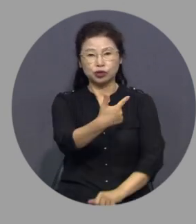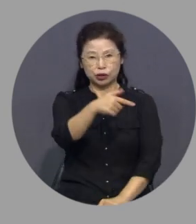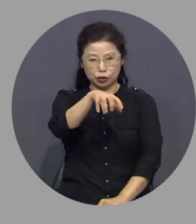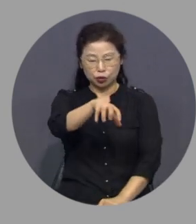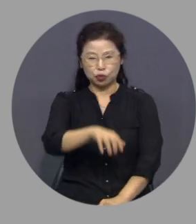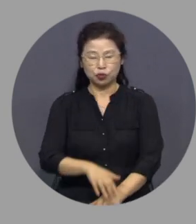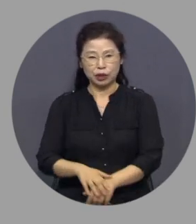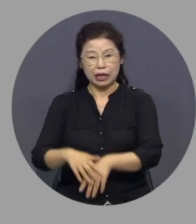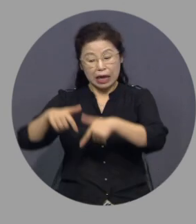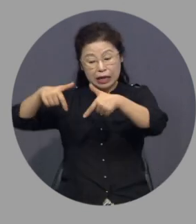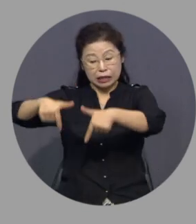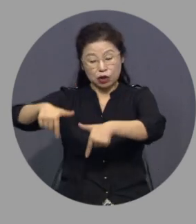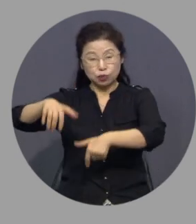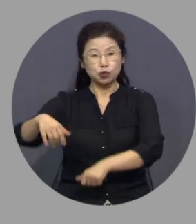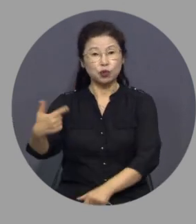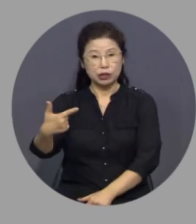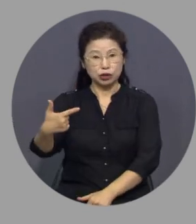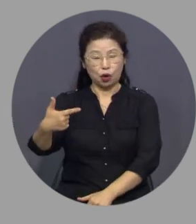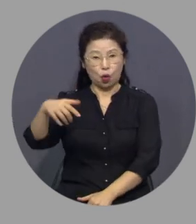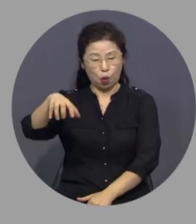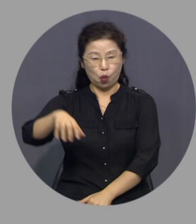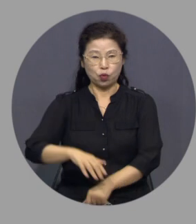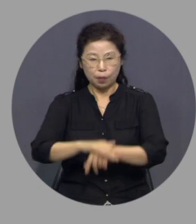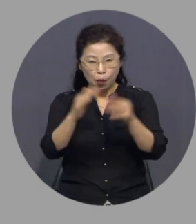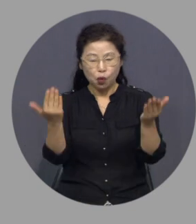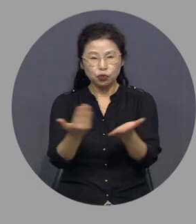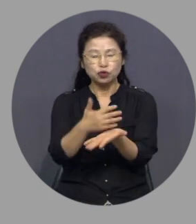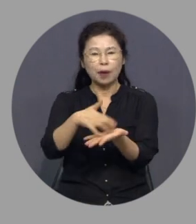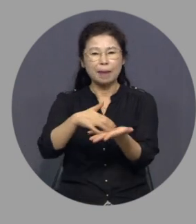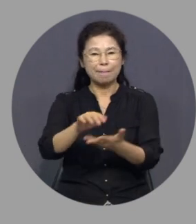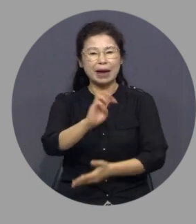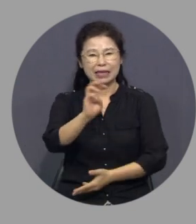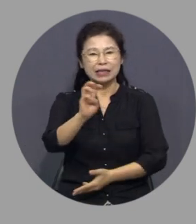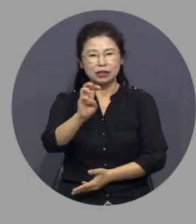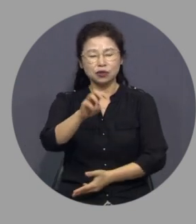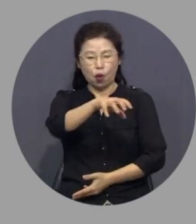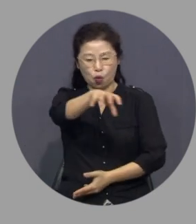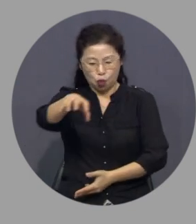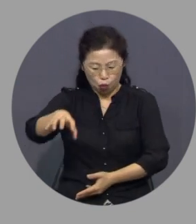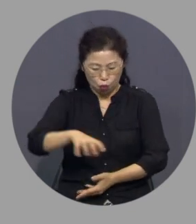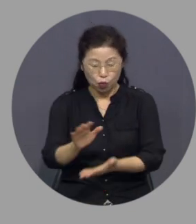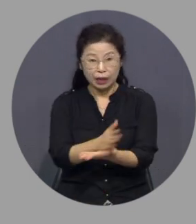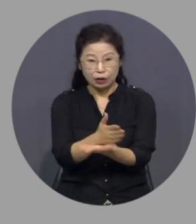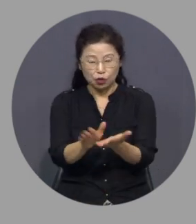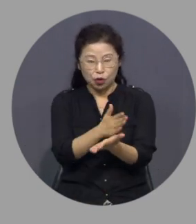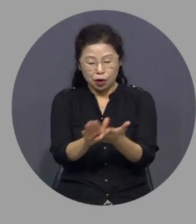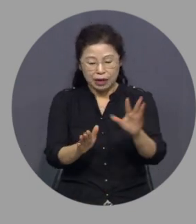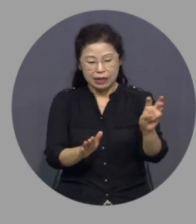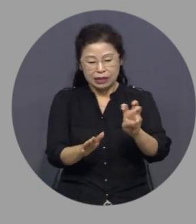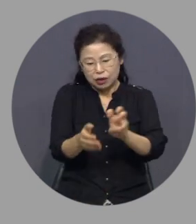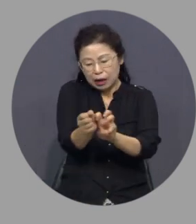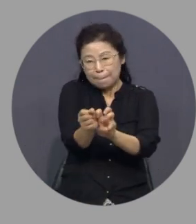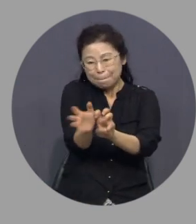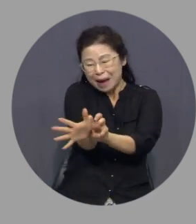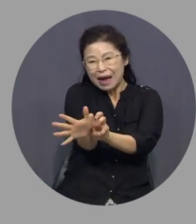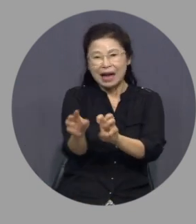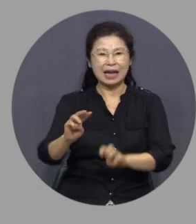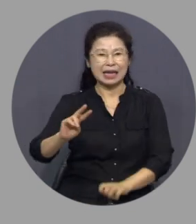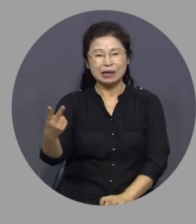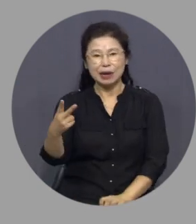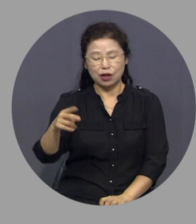6개와 서부생활권 6개로 모두 30개의 생활권으로 나누고 세부적으로는 200여